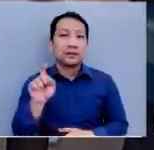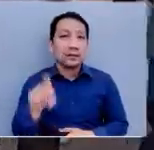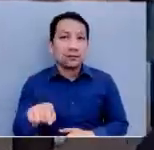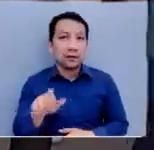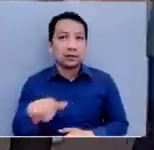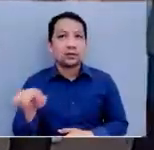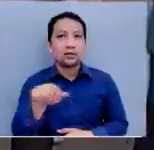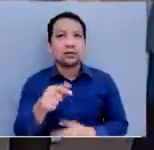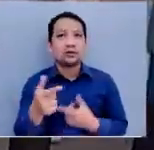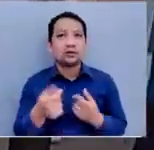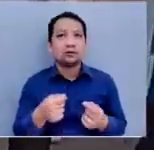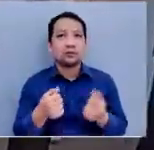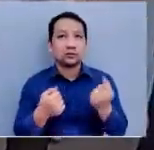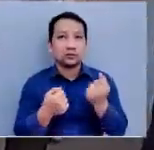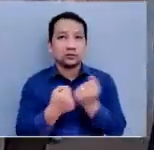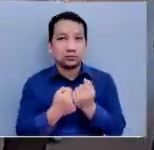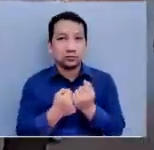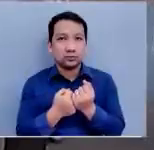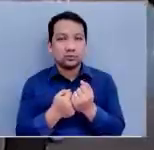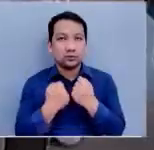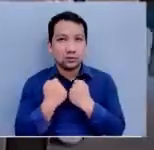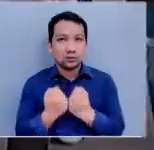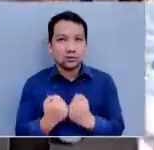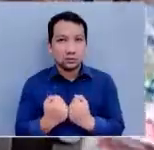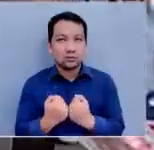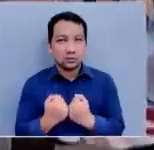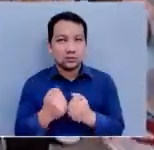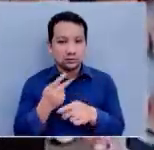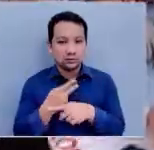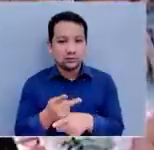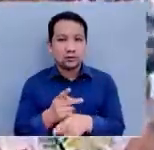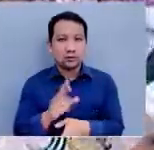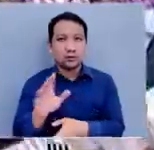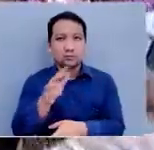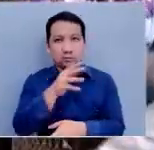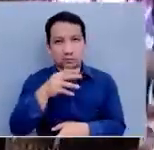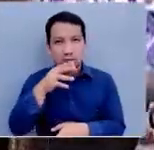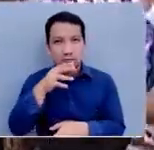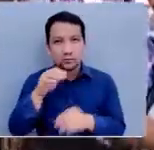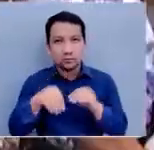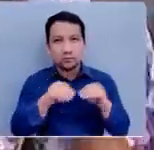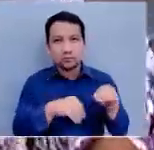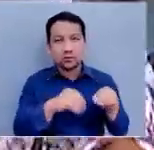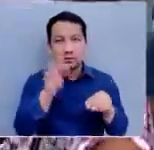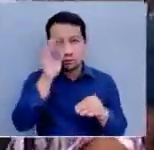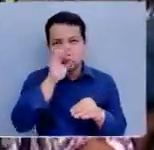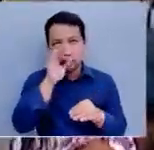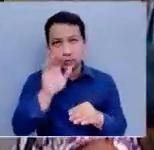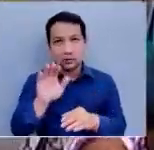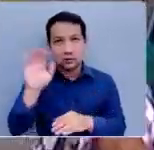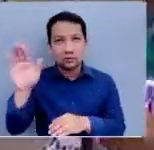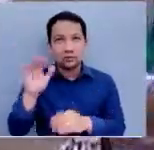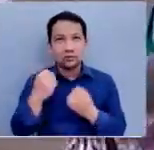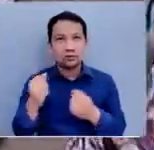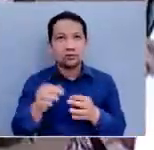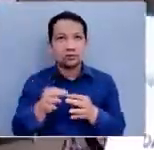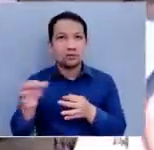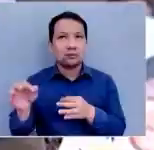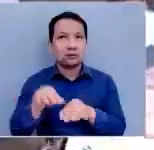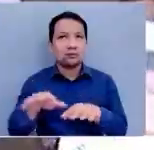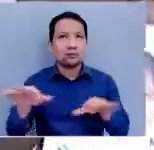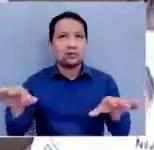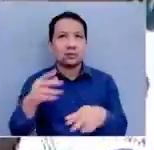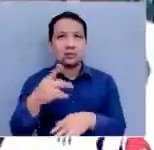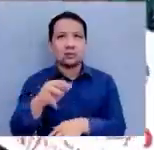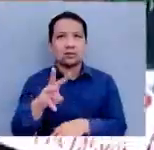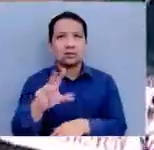ng pamahalaan ay suportahan at palakasin ang produksyon ng mga magsasakang Pilipino. Nanawagan din silang palawakin pa ang kaniwa